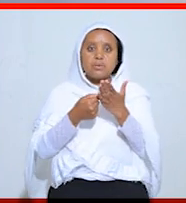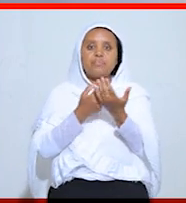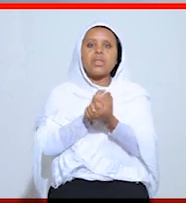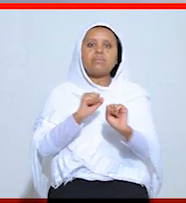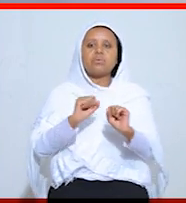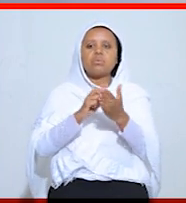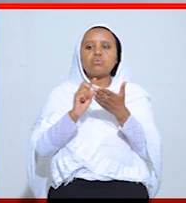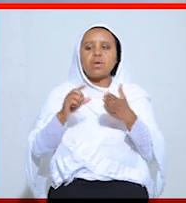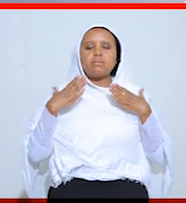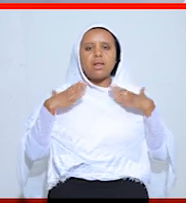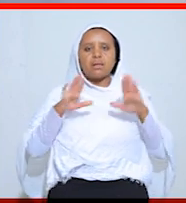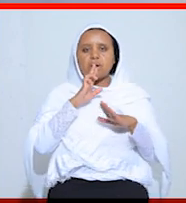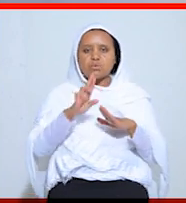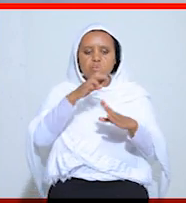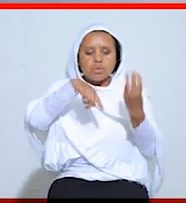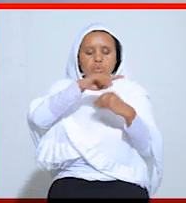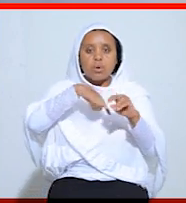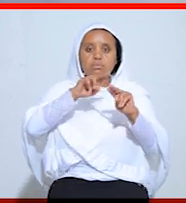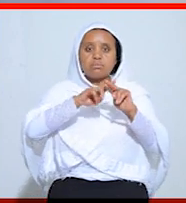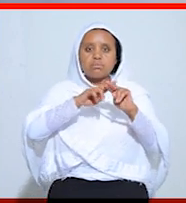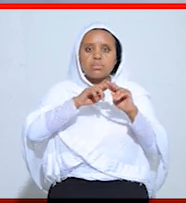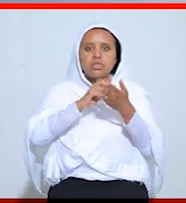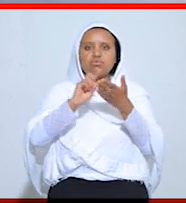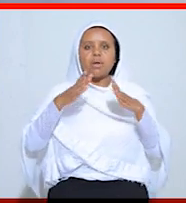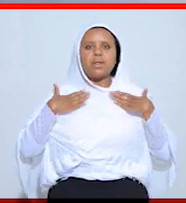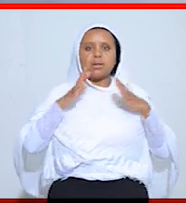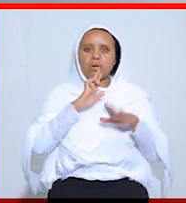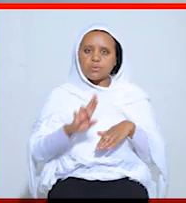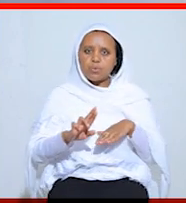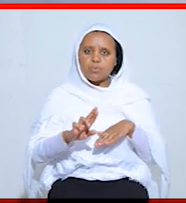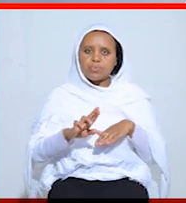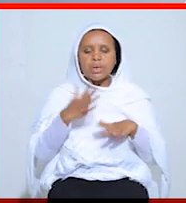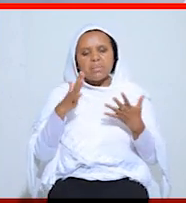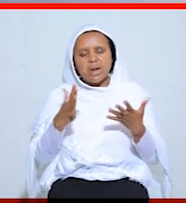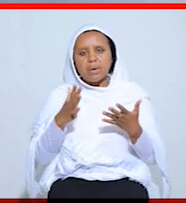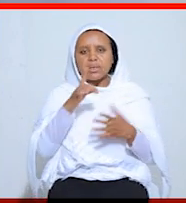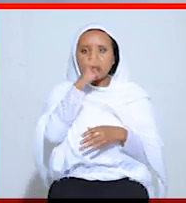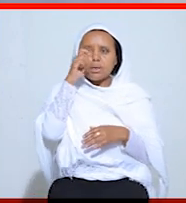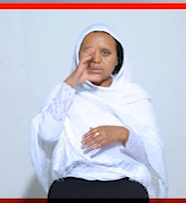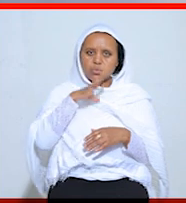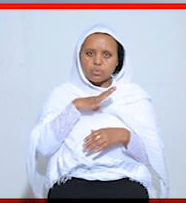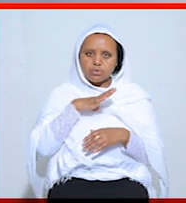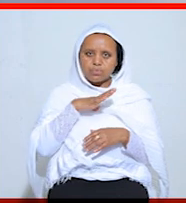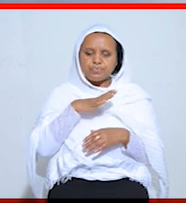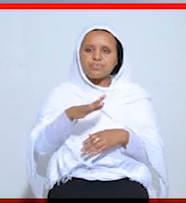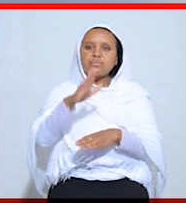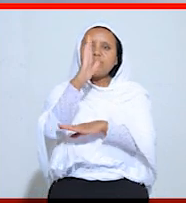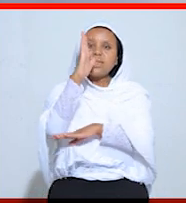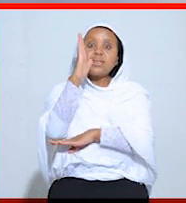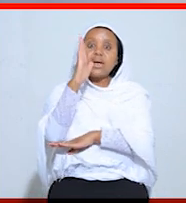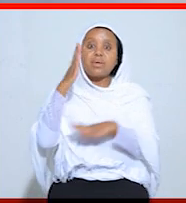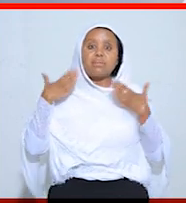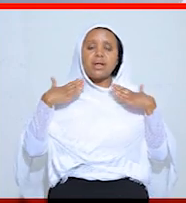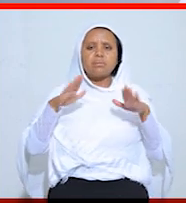ስለዚህ የሚያድኑ ቅዱሳን መላእክት ናቸው። በዙሪያችን የሚሰፍሩ ቅዱሳን መላእክት ናቸው። ምናልባት አንዳንድ ሰዎች